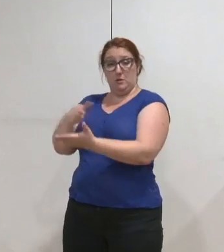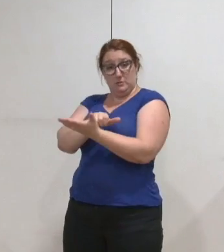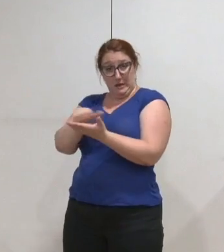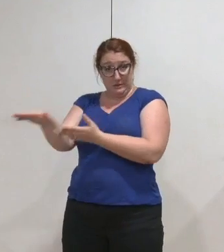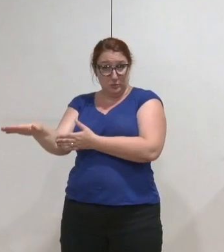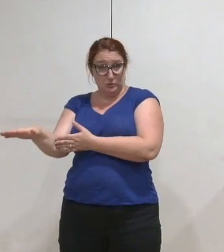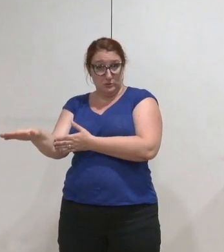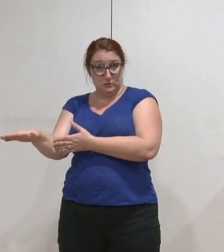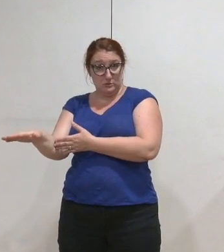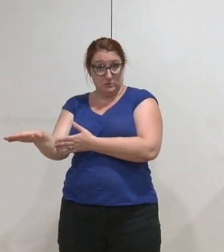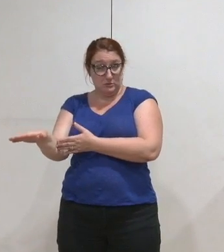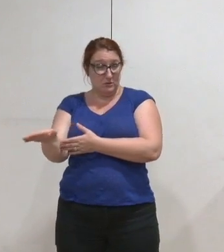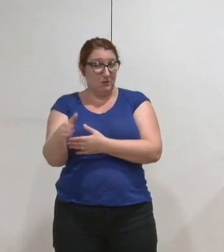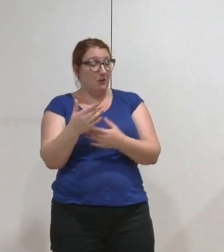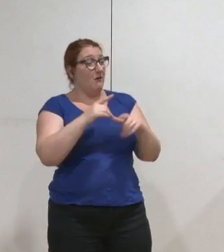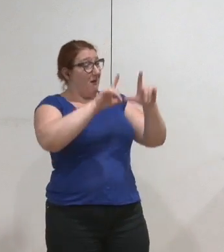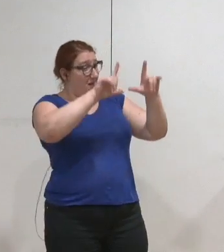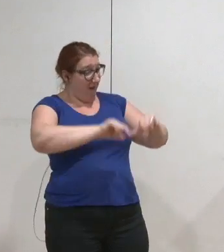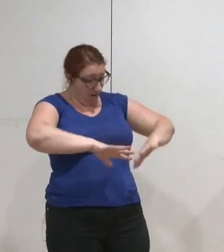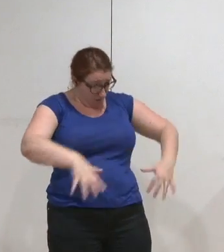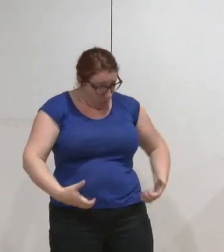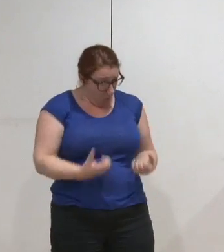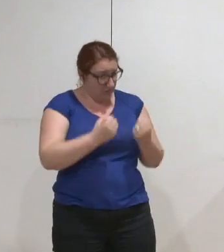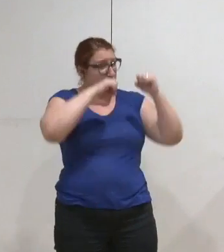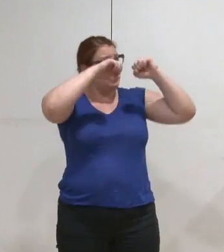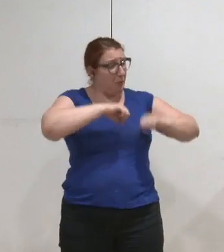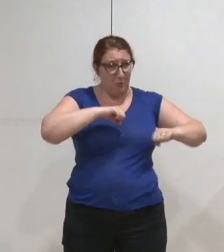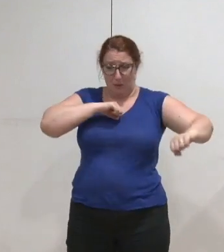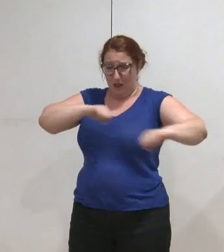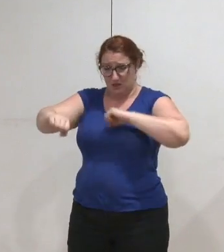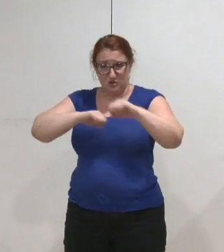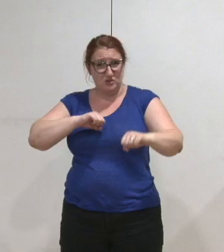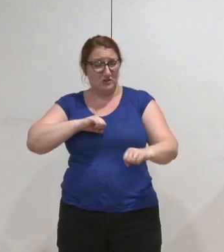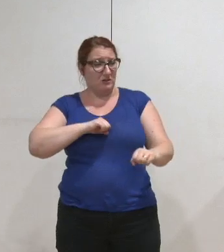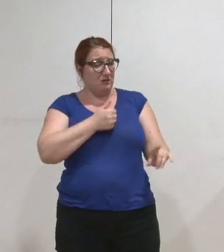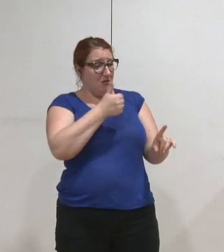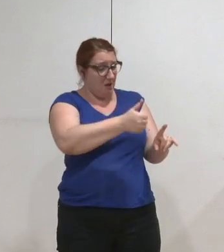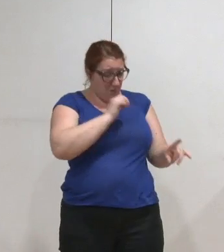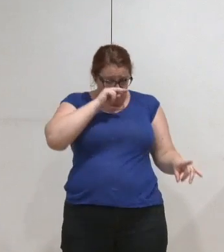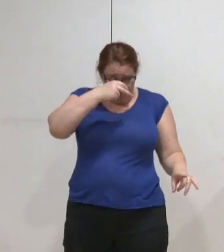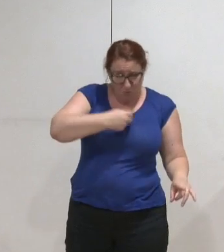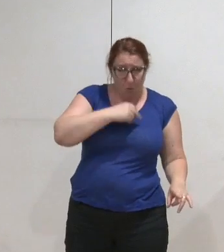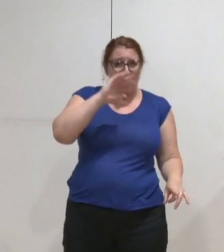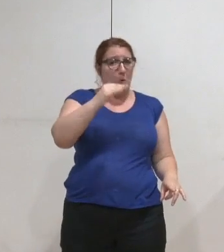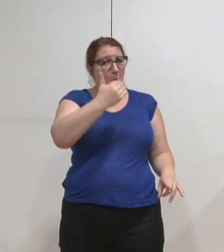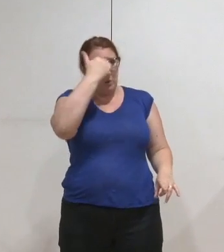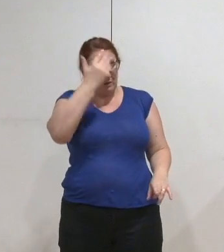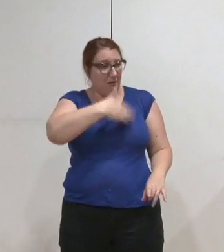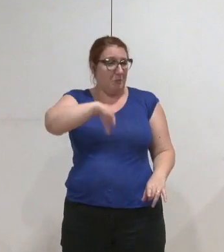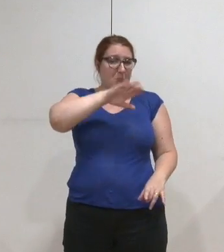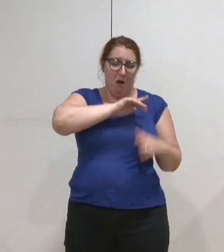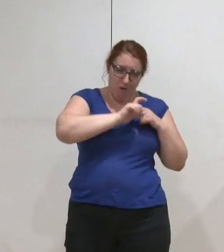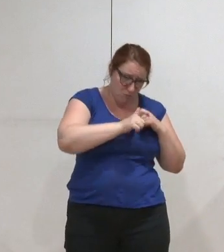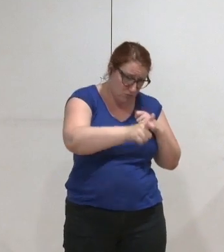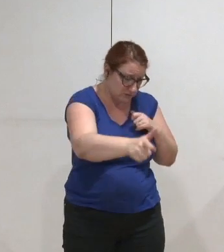lui permettent d'agir et qu'elle reconnaît d'une certaine manière en attamant des procédures j'y reviendrai